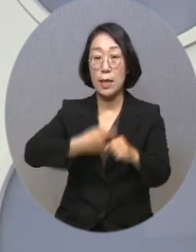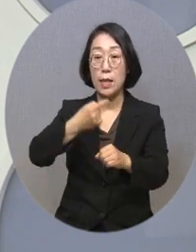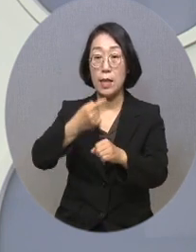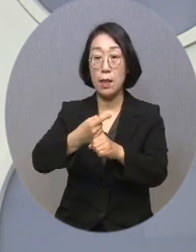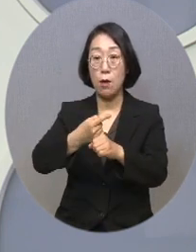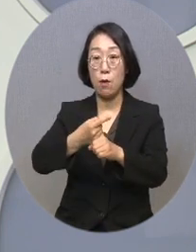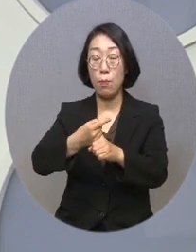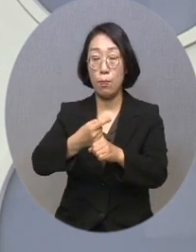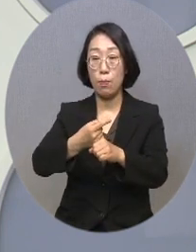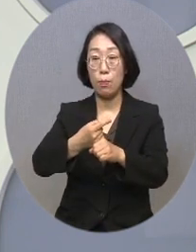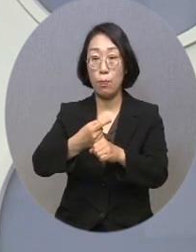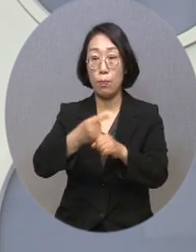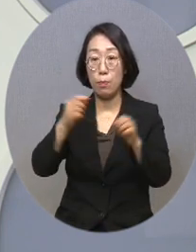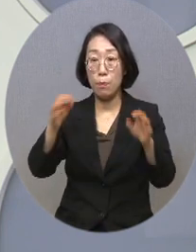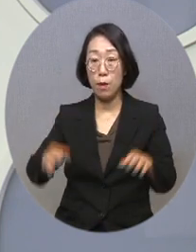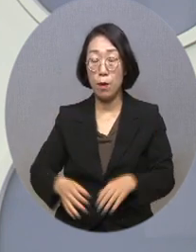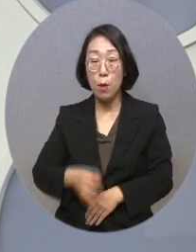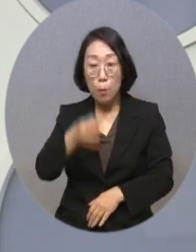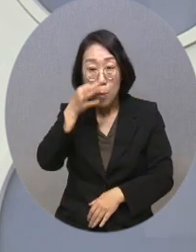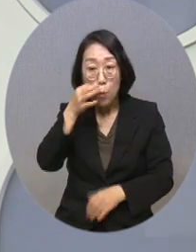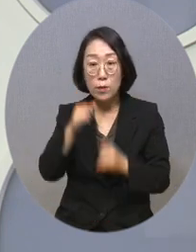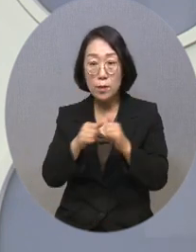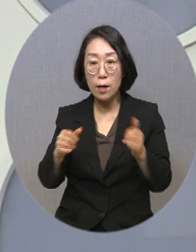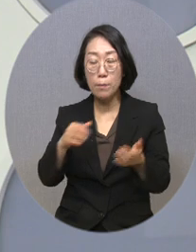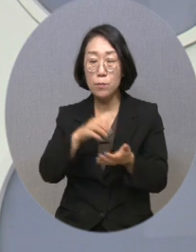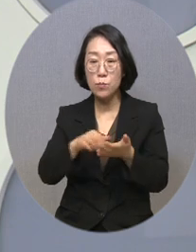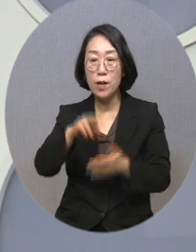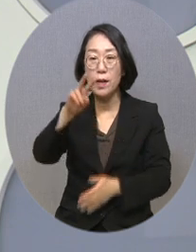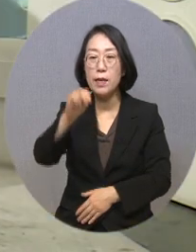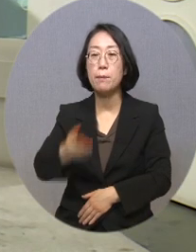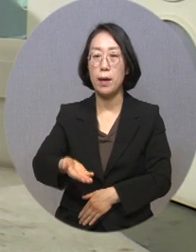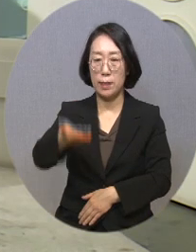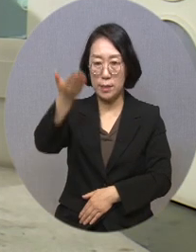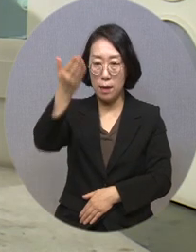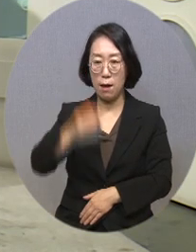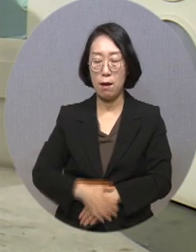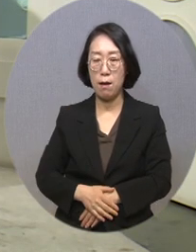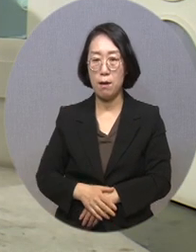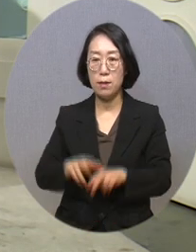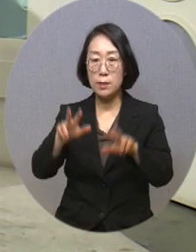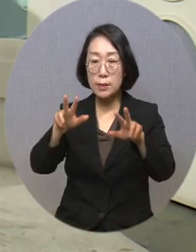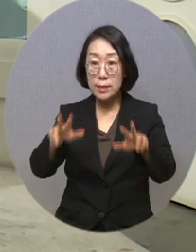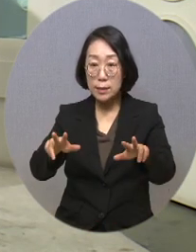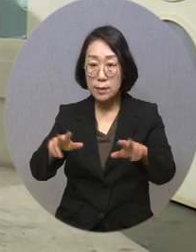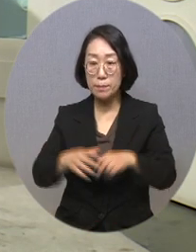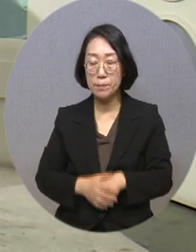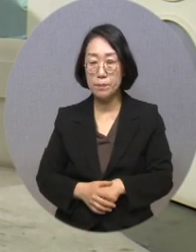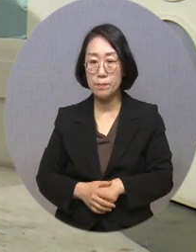우리 그 이제 유튜브 구독자가 2만 명을 넘어섰고 지금은 이